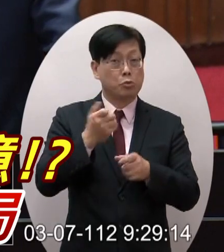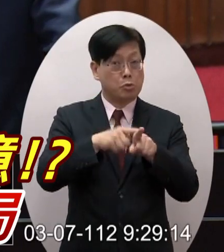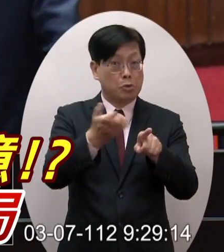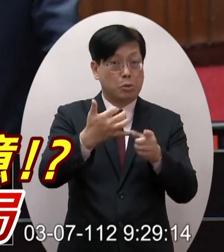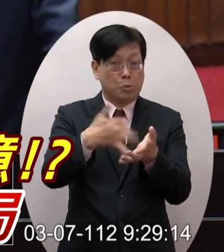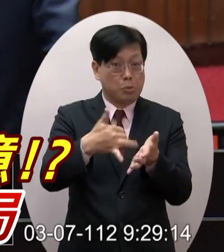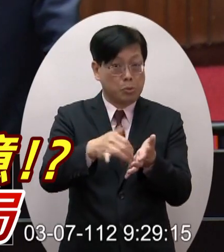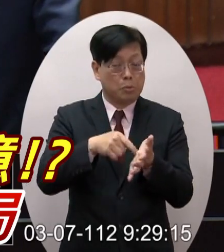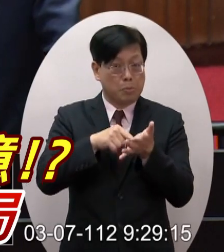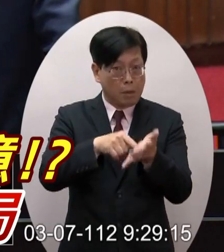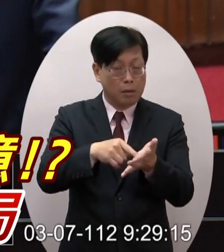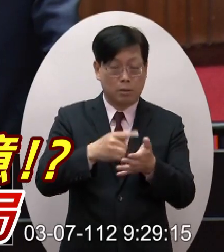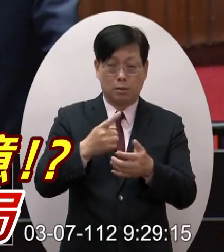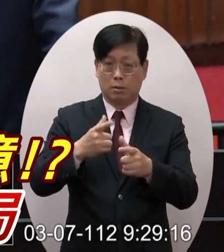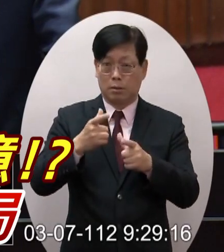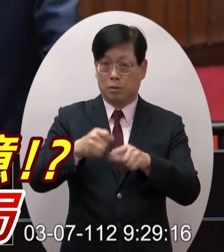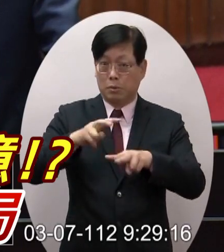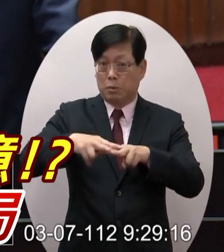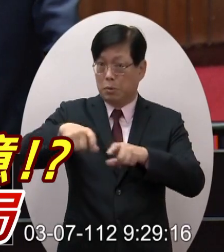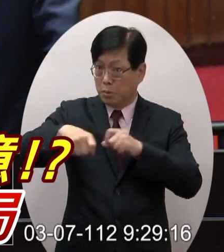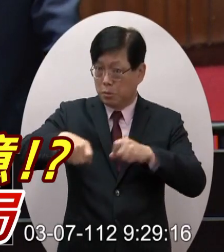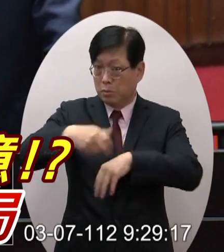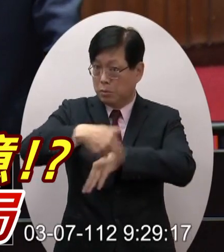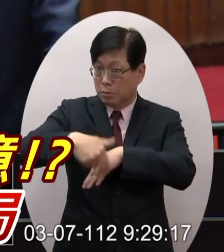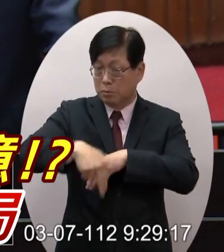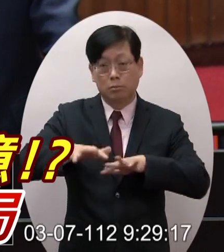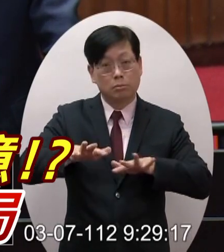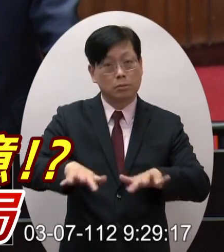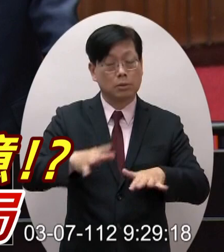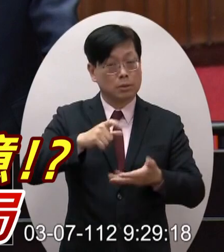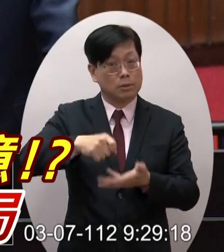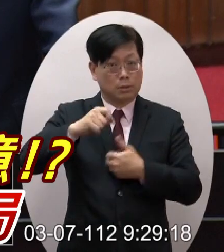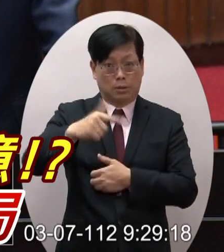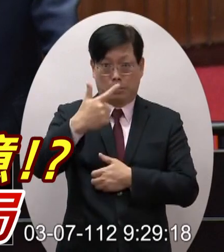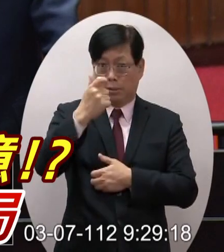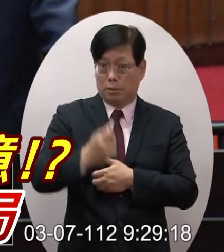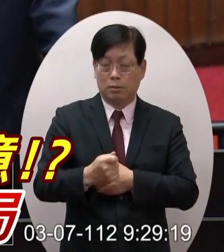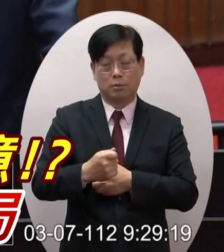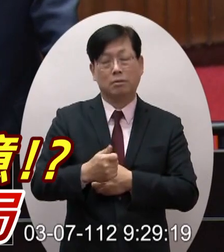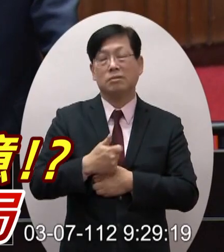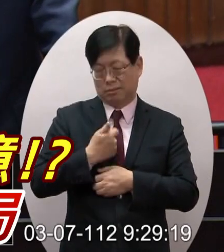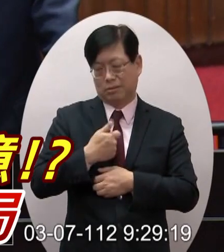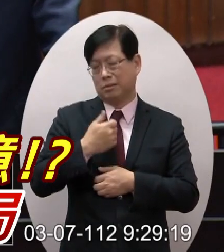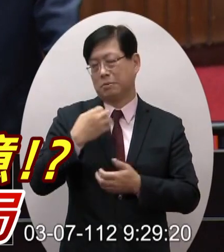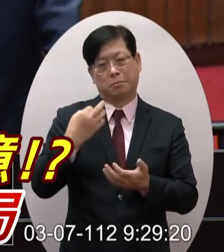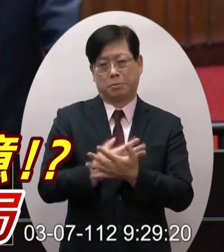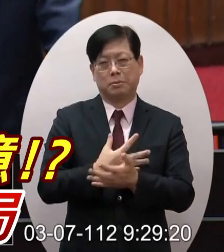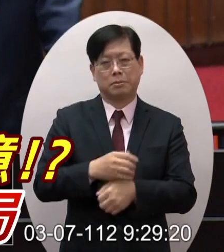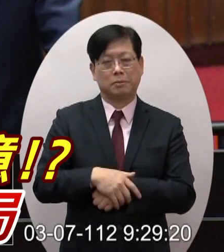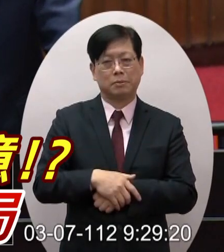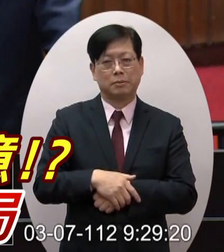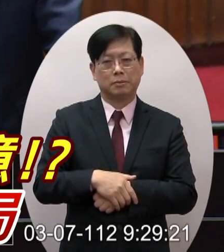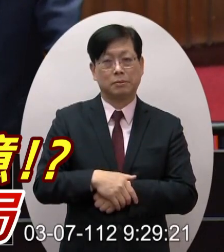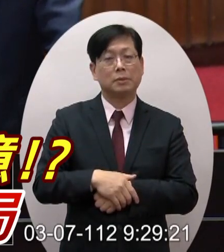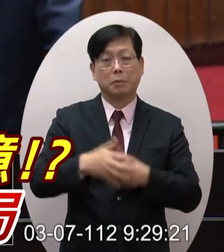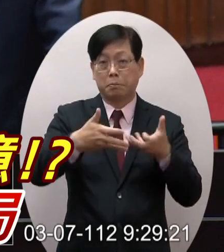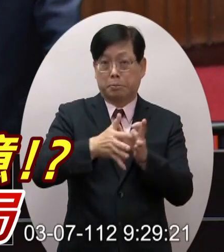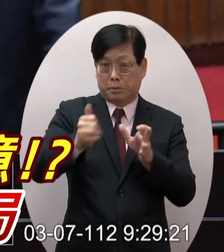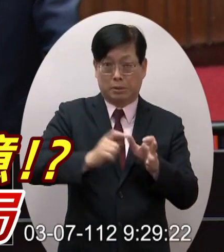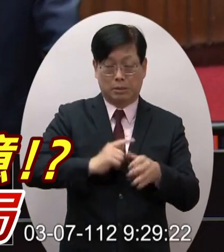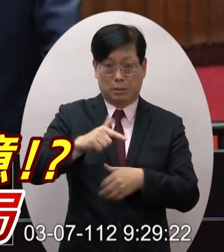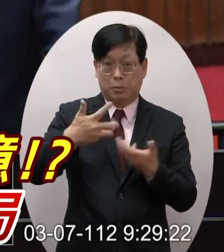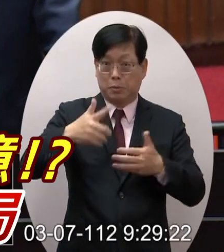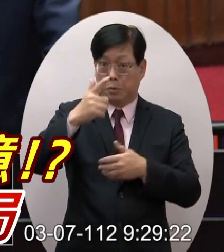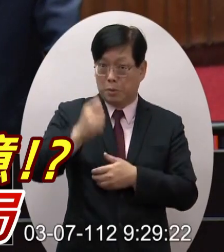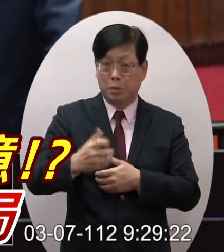种预算编列跟公共工程的这个规划，你现在目前你提的600多亿，到时候我看也不够了。 目前 部长，你现在这个